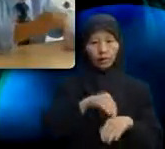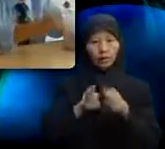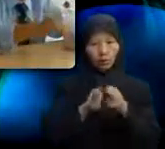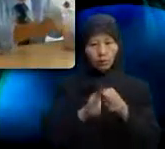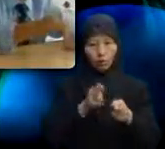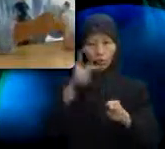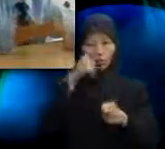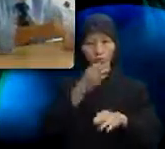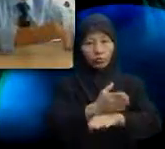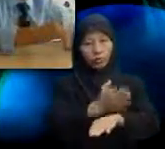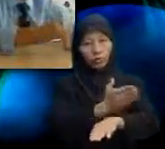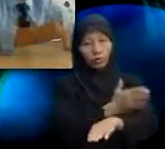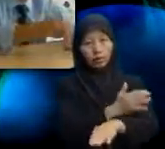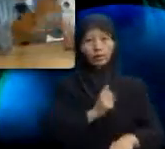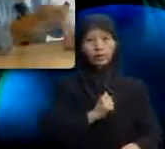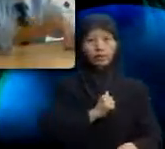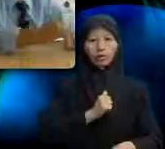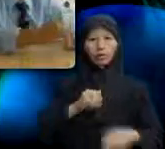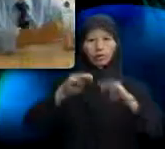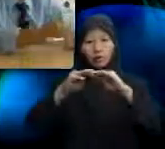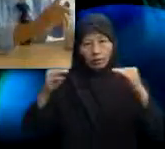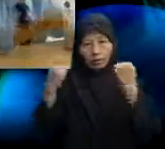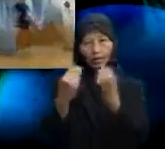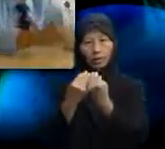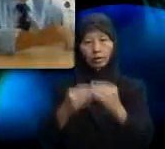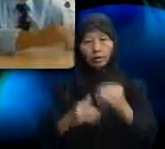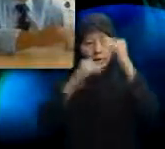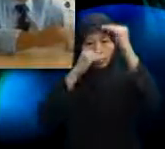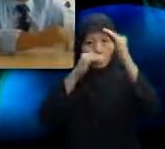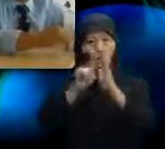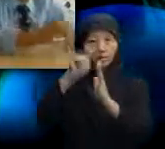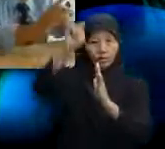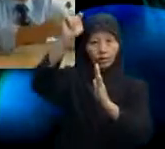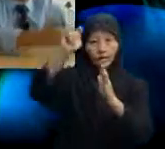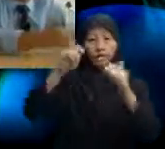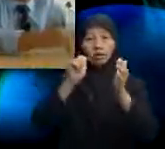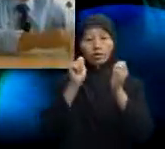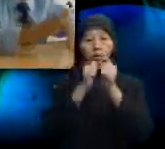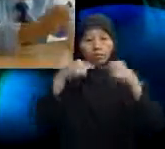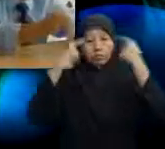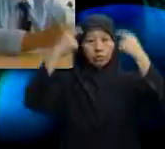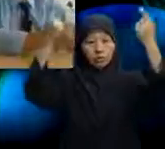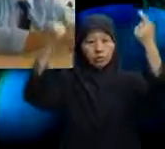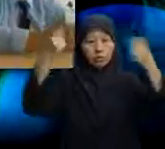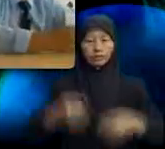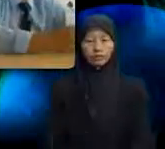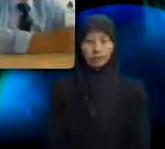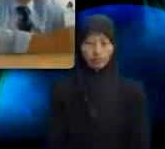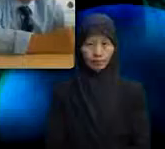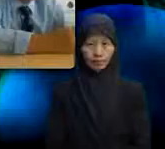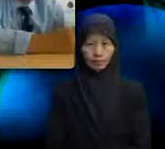kepada usaha-usaha untuk membangunkan diri dan masyarakat ke satu tahap yang tinggi, gilang gemilang dan berjaya.